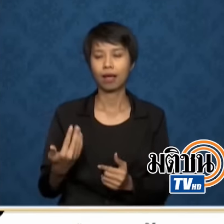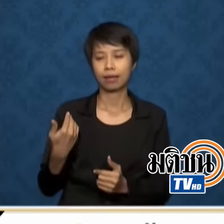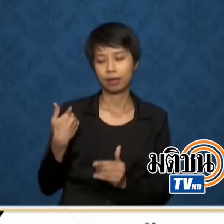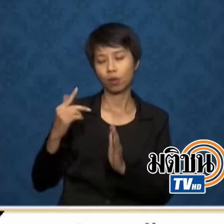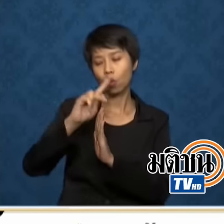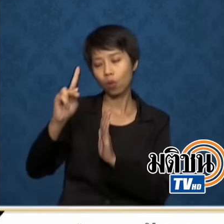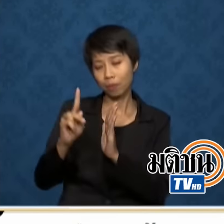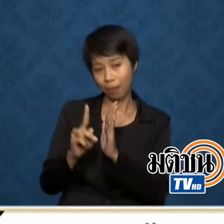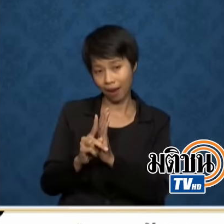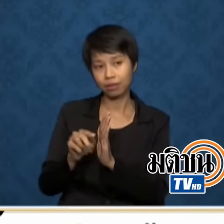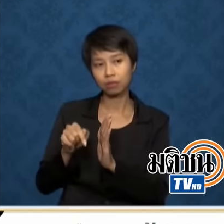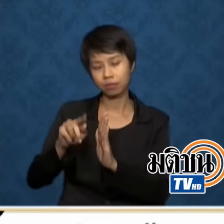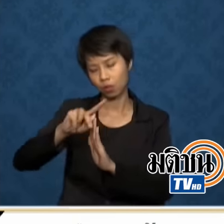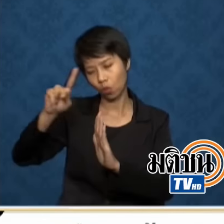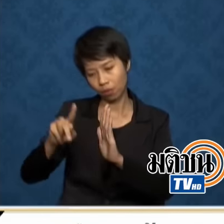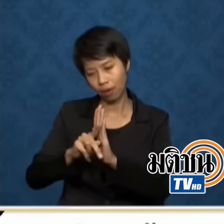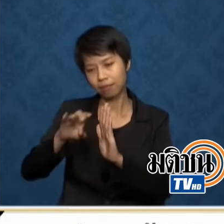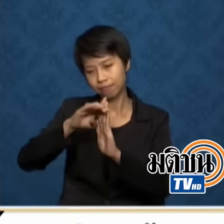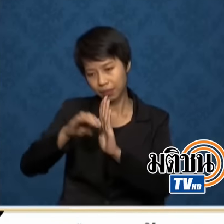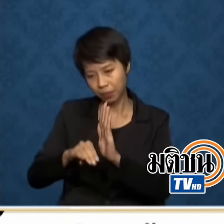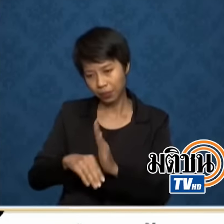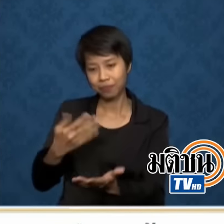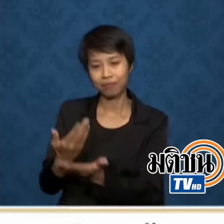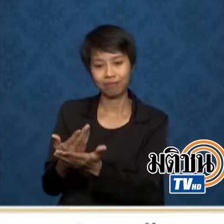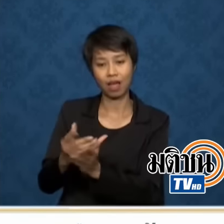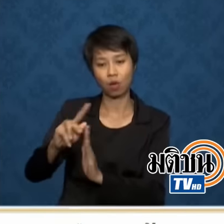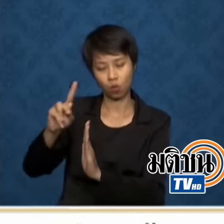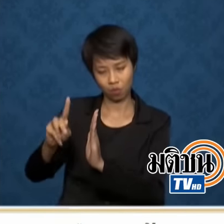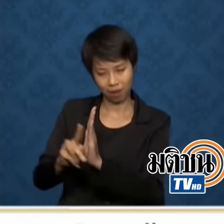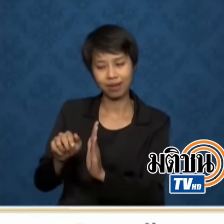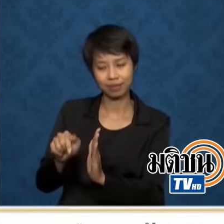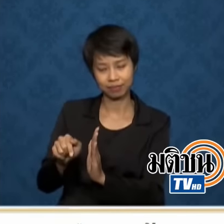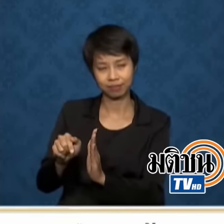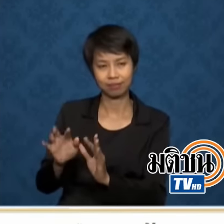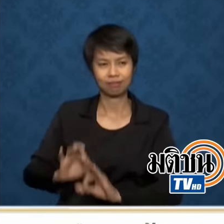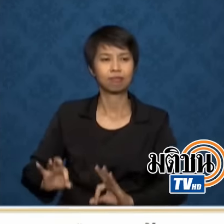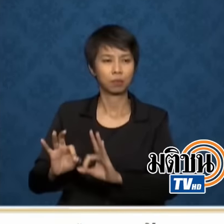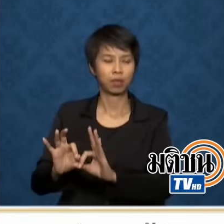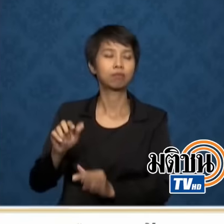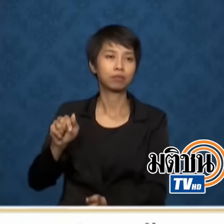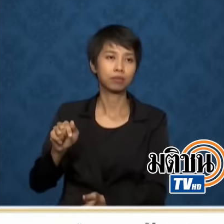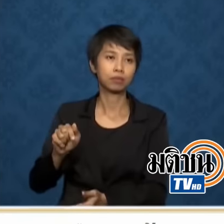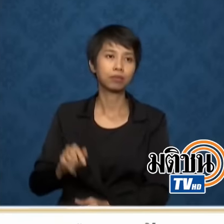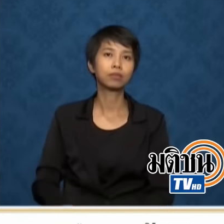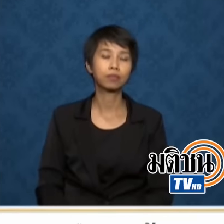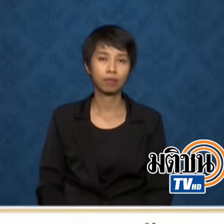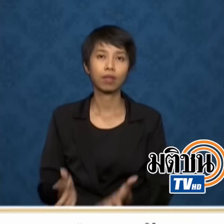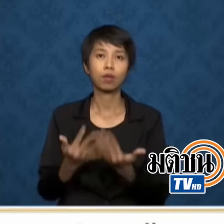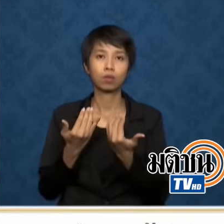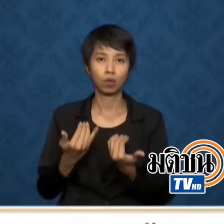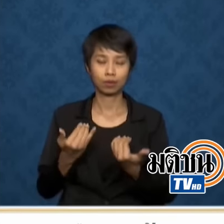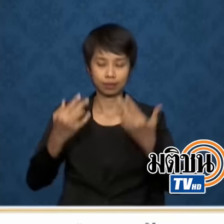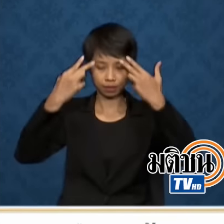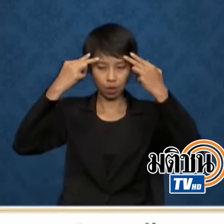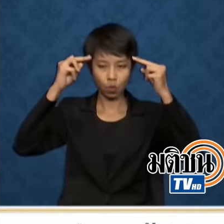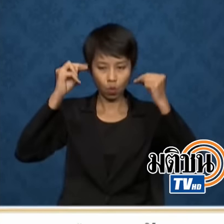ฎหมายนะครับที่เรียกว่าเงินหลวงเนี่ยนะครับตกน้ำไม่ไหลตกไฟไม่ไหม้เนี่ยคำนี้ยังใช้ได้ครับขณะนี้เนี่ยท่านนายกรัฐมน